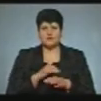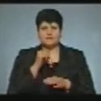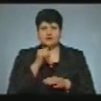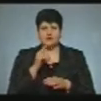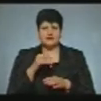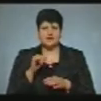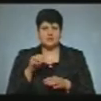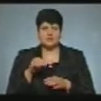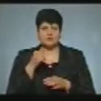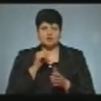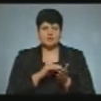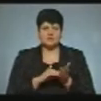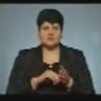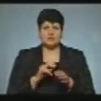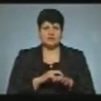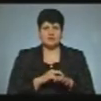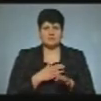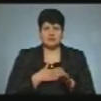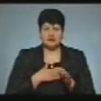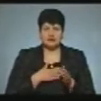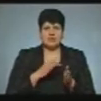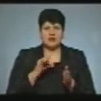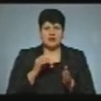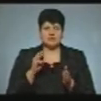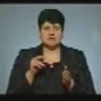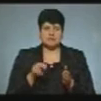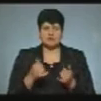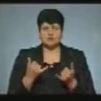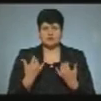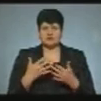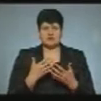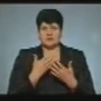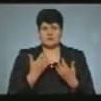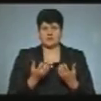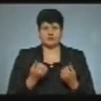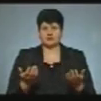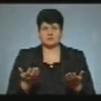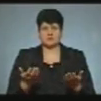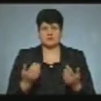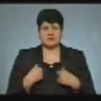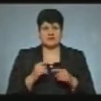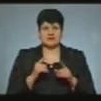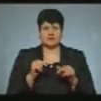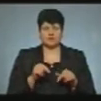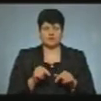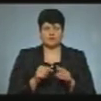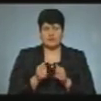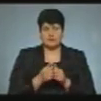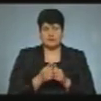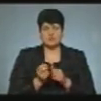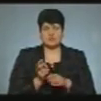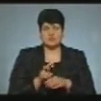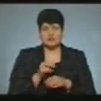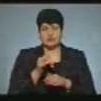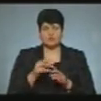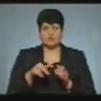І вчора виписала мені лікарка рецепта, сьогодні вже нема, не получаю. Я тільки тут, бо то близько зійшла, бо не можу